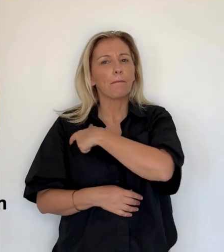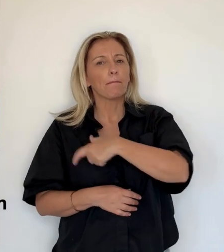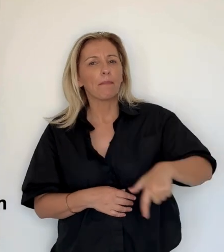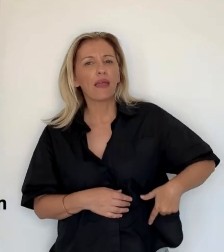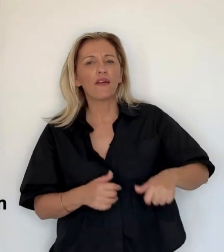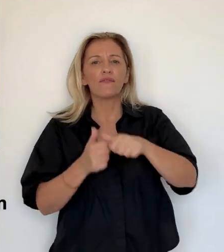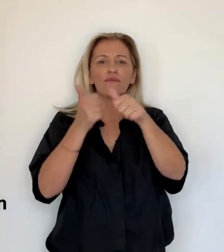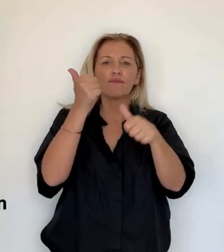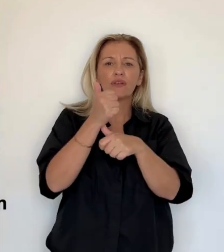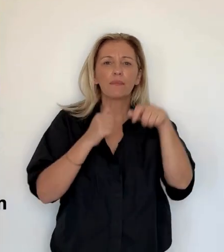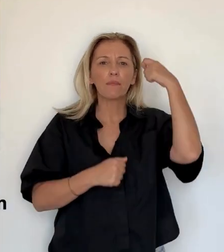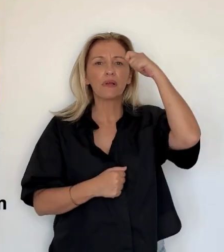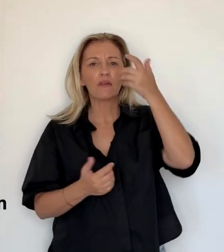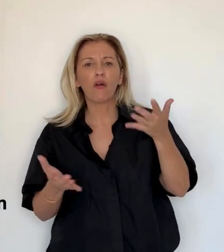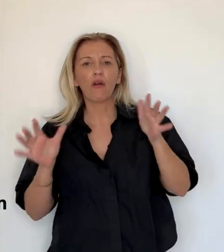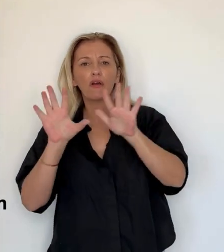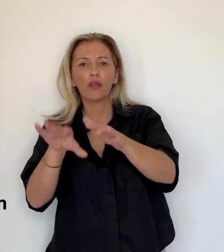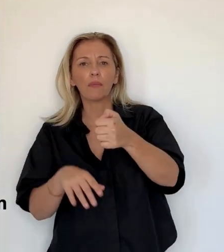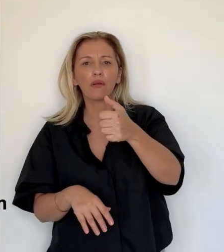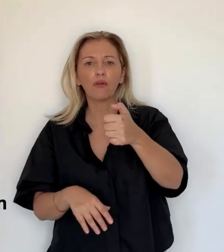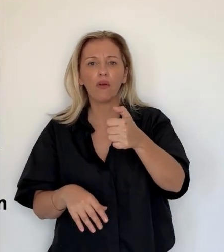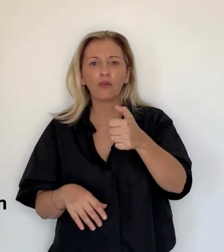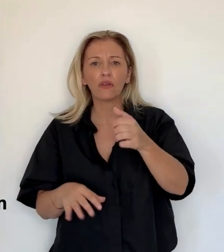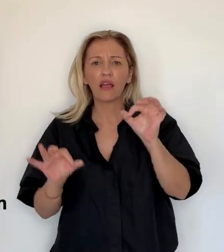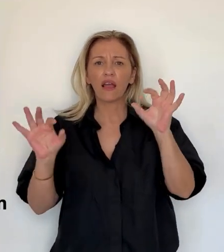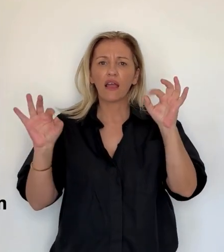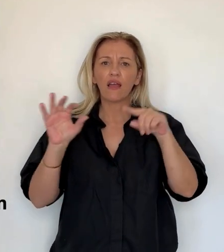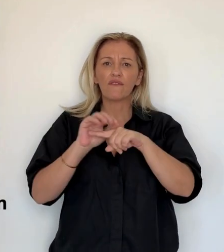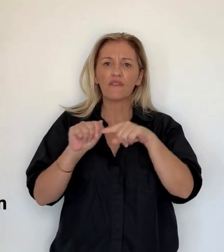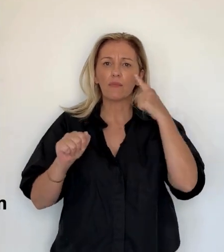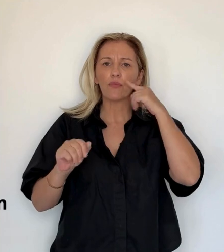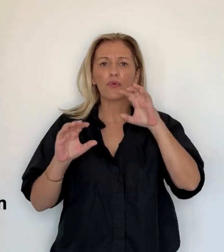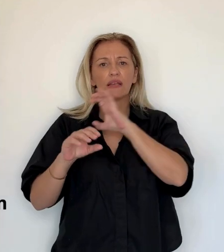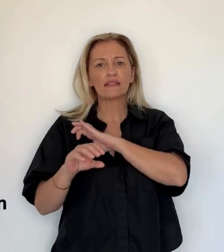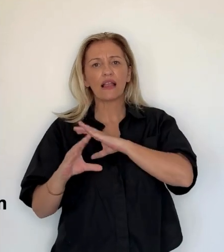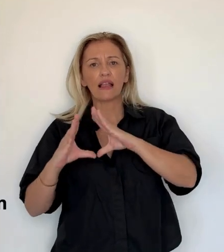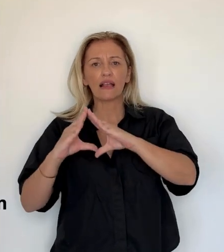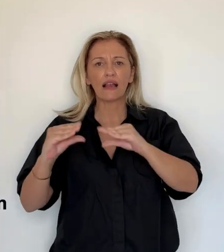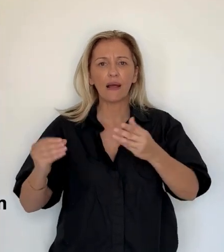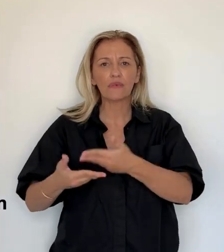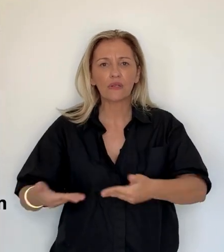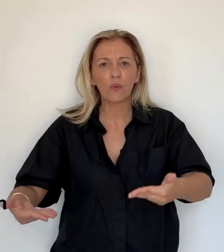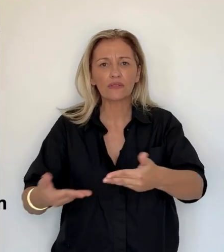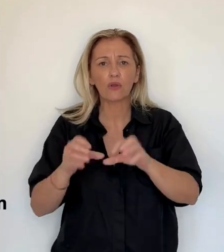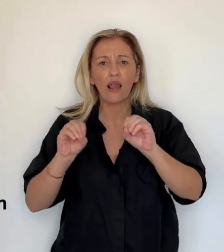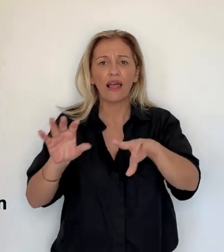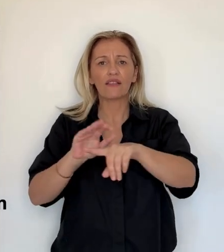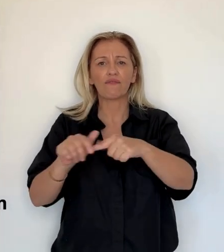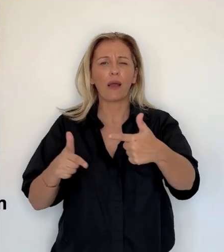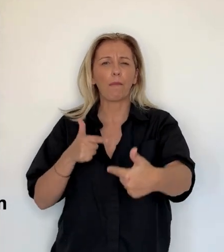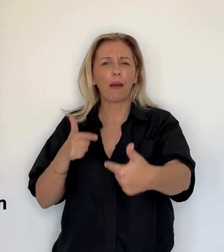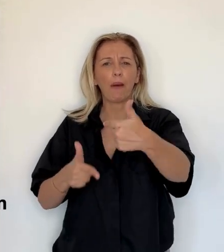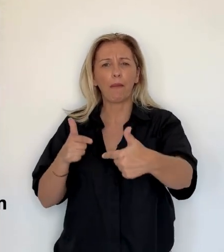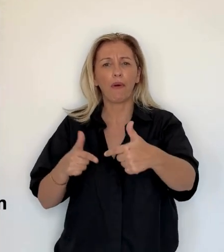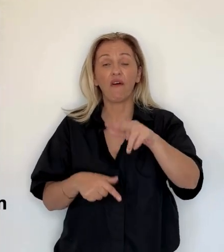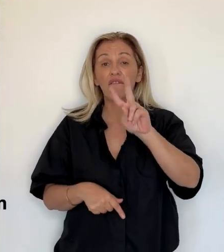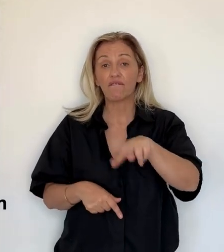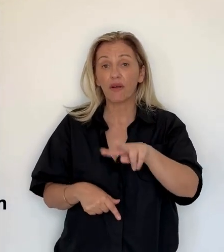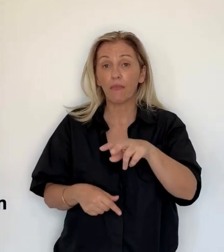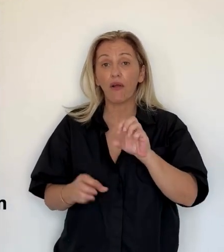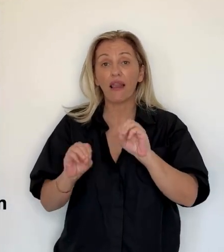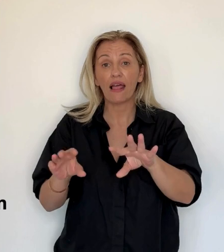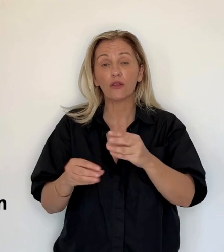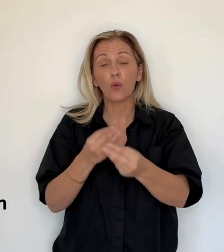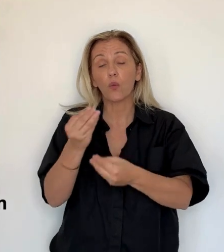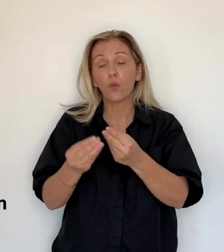le régent. C'est pas ça, c'était de faire des interventions. Je le regrette de le dire, mais je suis obligé de le dire, que ce soit le maire de Bastia ou